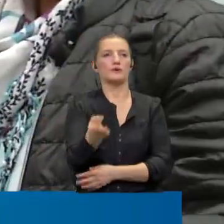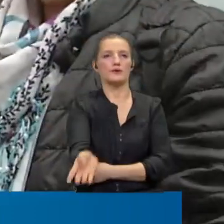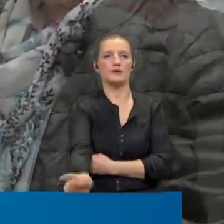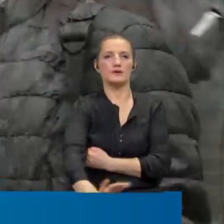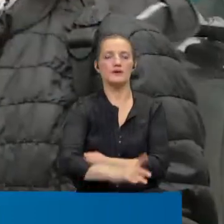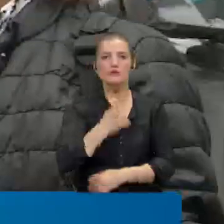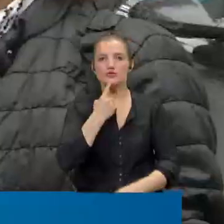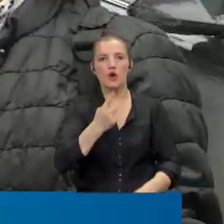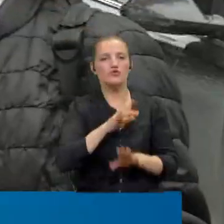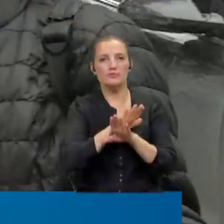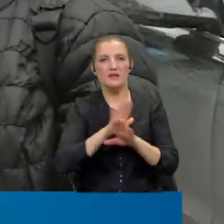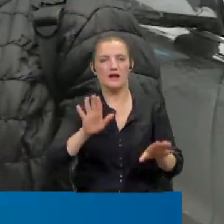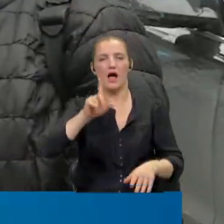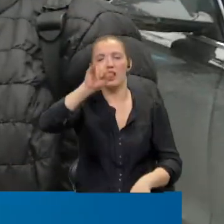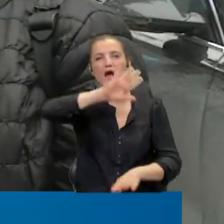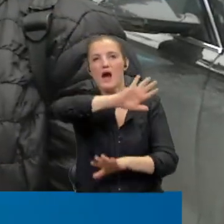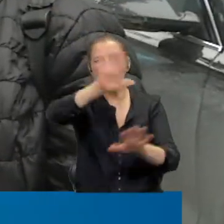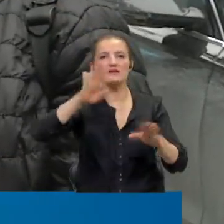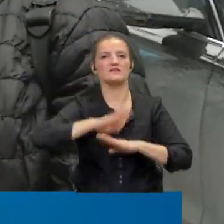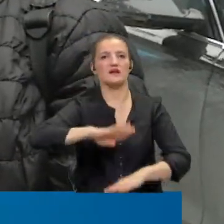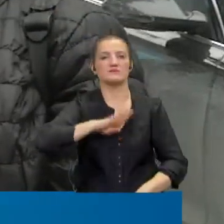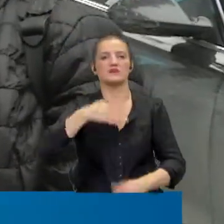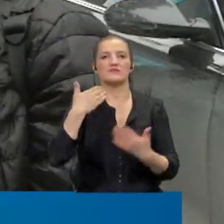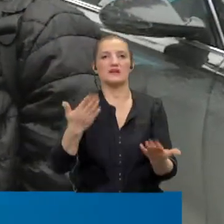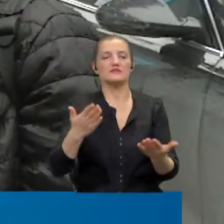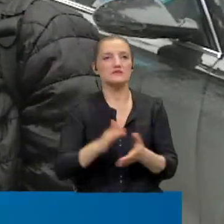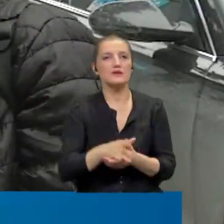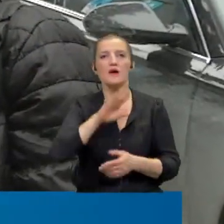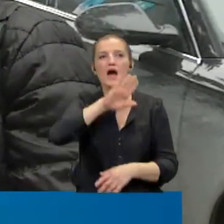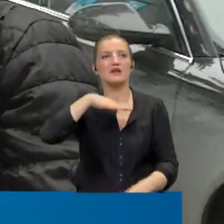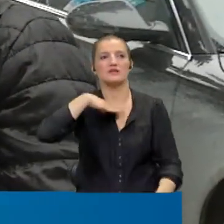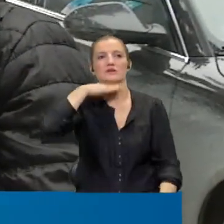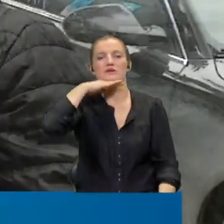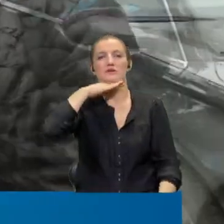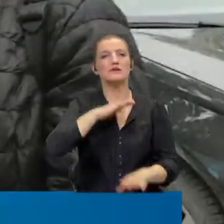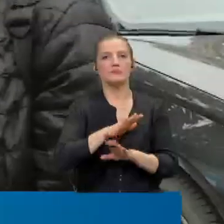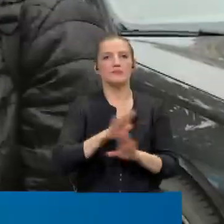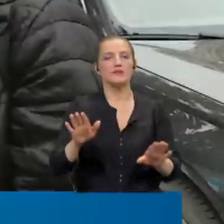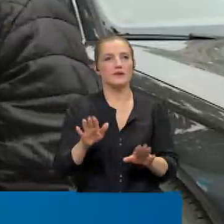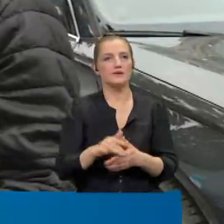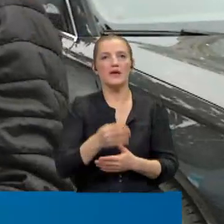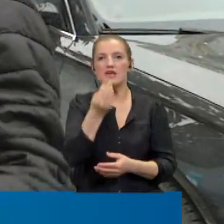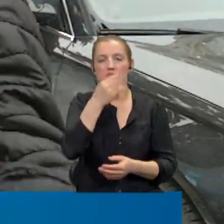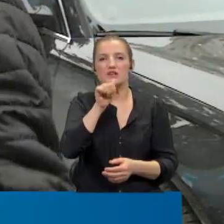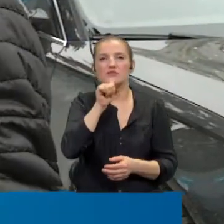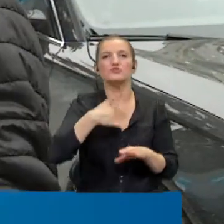söz bitti herkes Allah sabır versin diyorum artık herkesin burasına kadar geldi Aç kalacağız